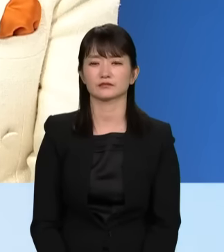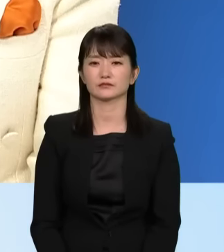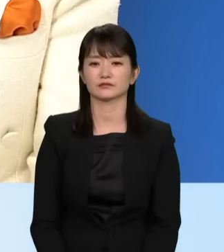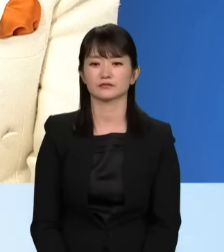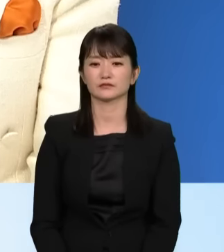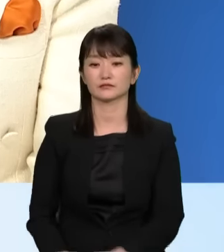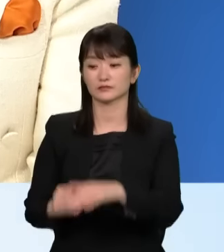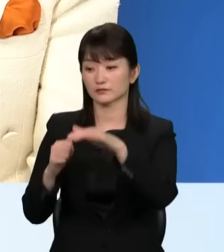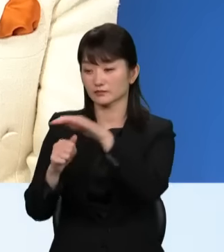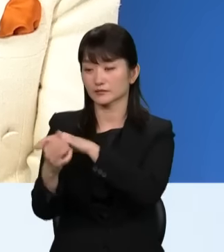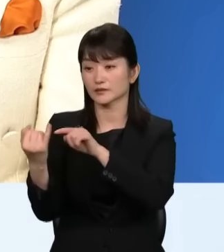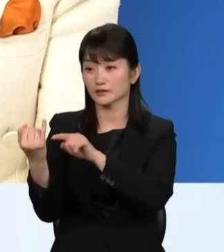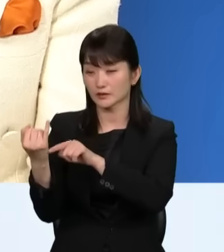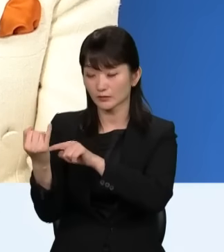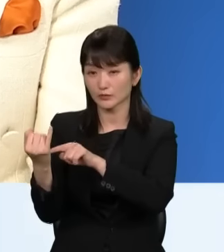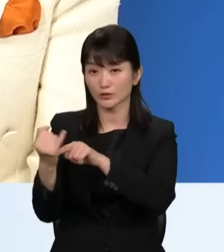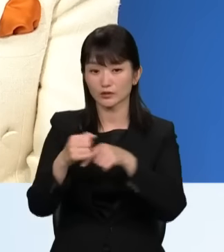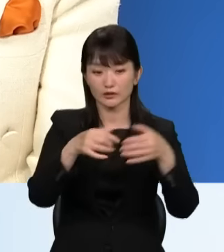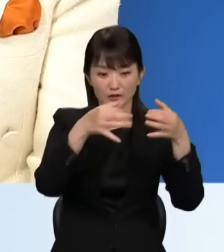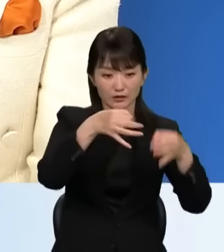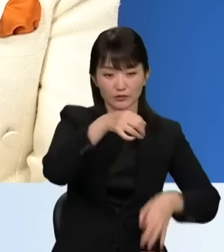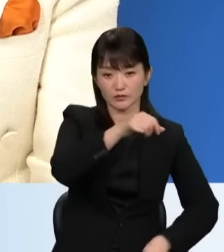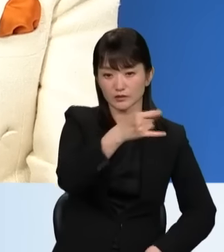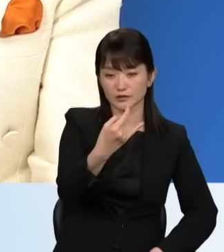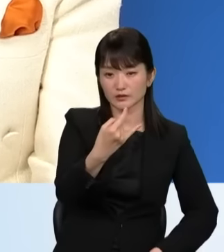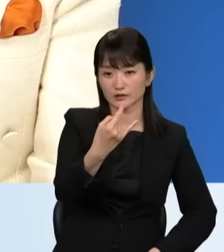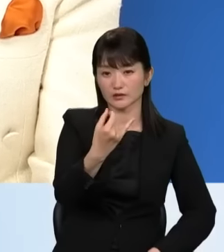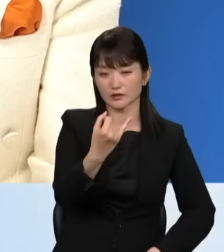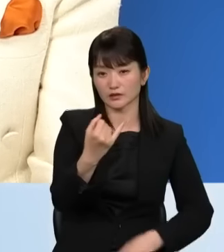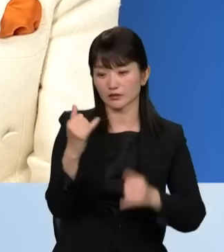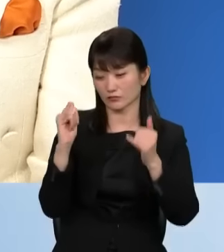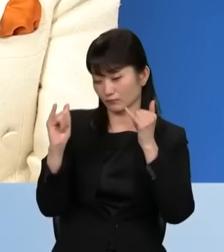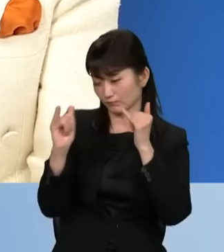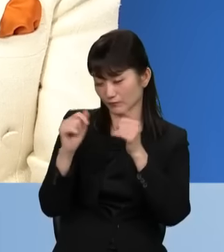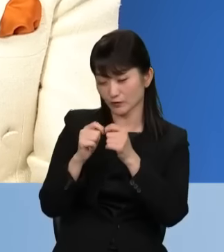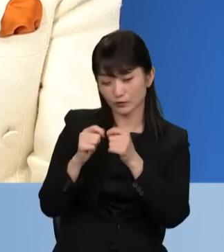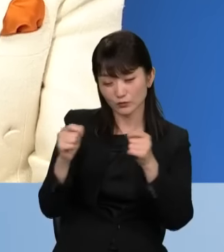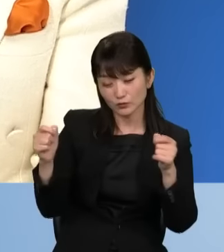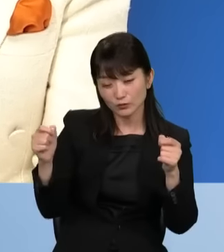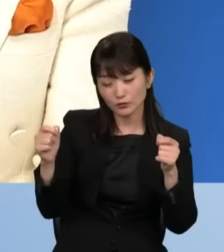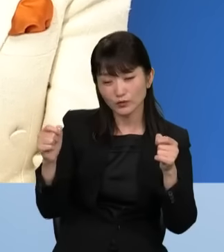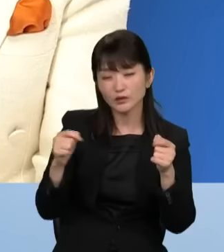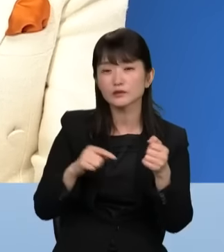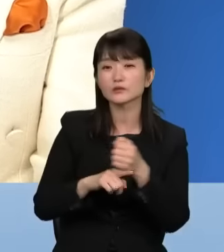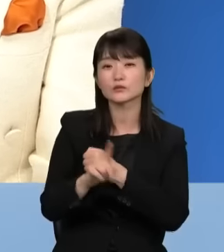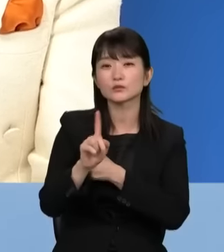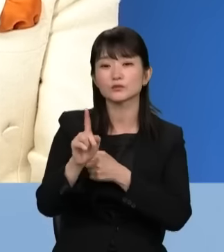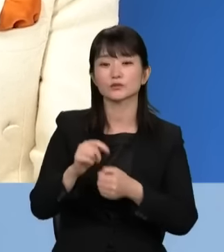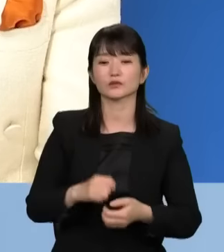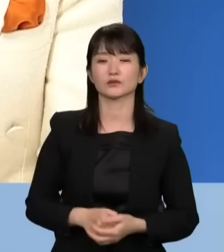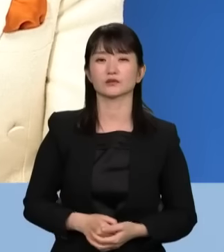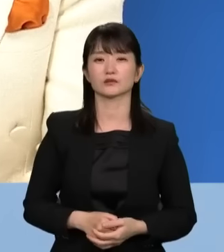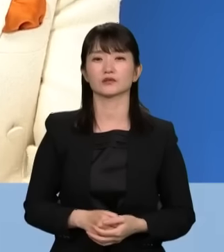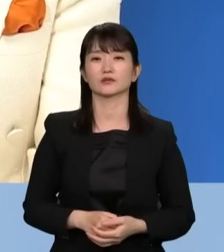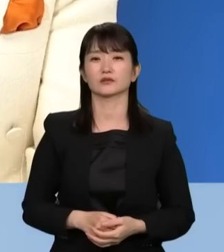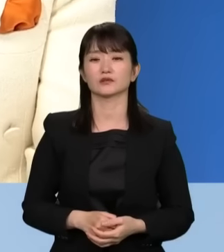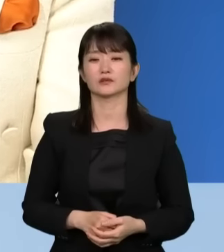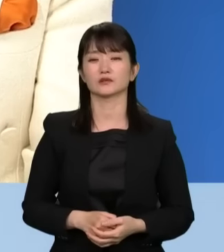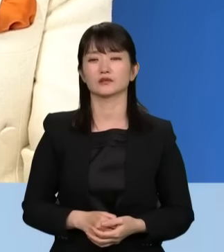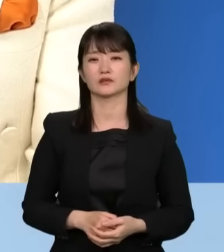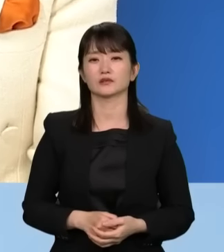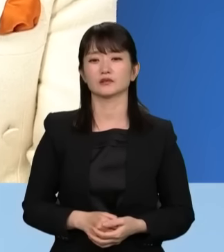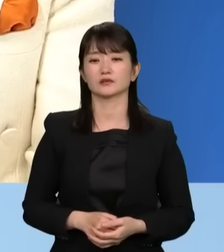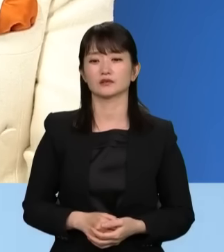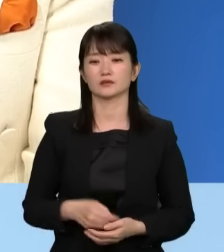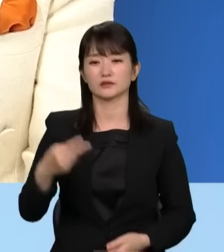대표님이 하실 말씀은 그렇게 많지 않았을 것 같아서요 아무래도 야당 대표 시니까네 우선은 뭐